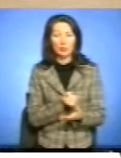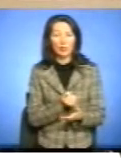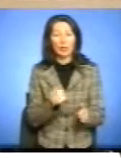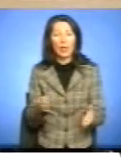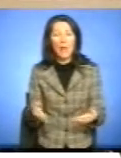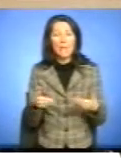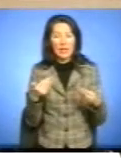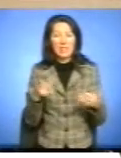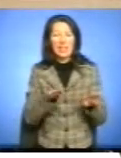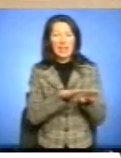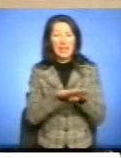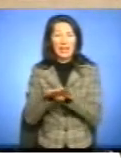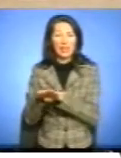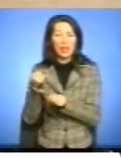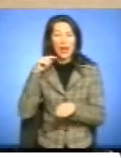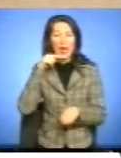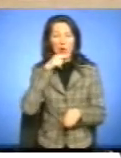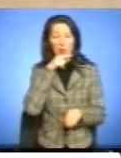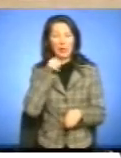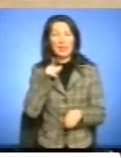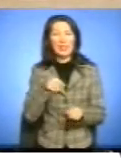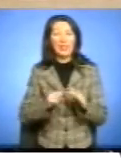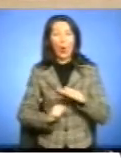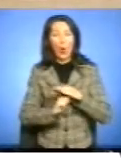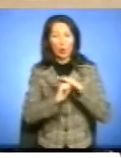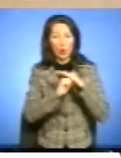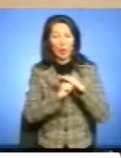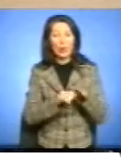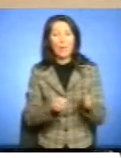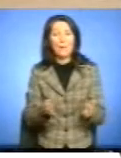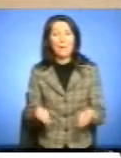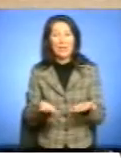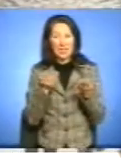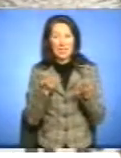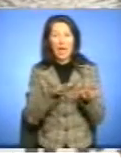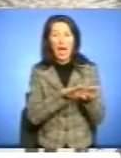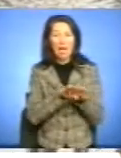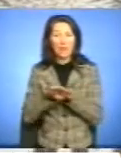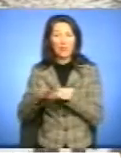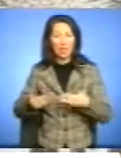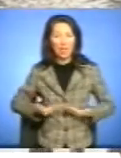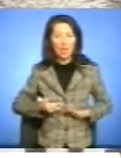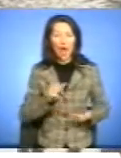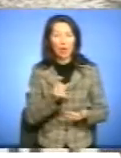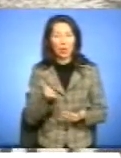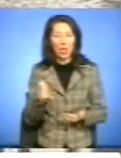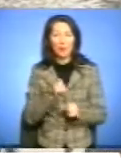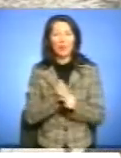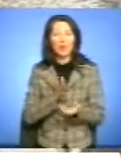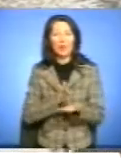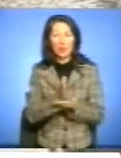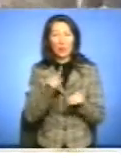Підняття рівня економіки і на її основі підняття рівня життя людей. Робота в напрямку створення